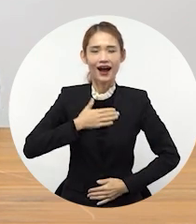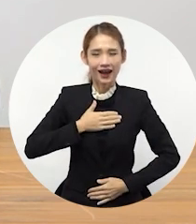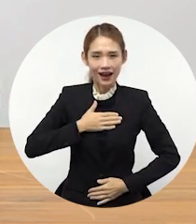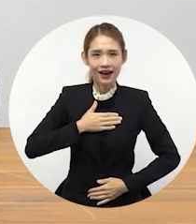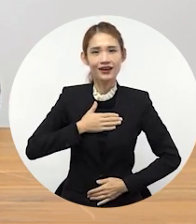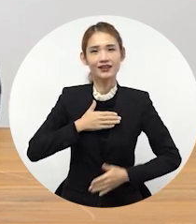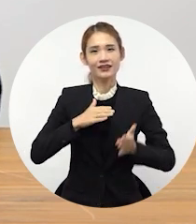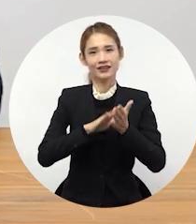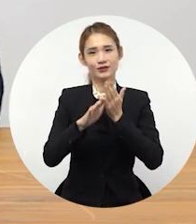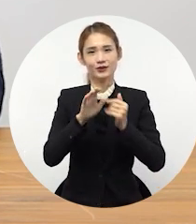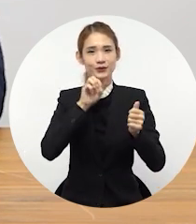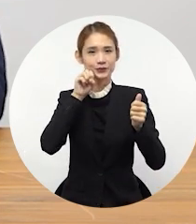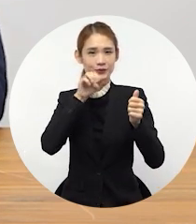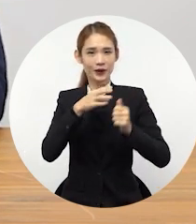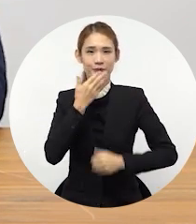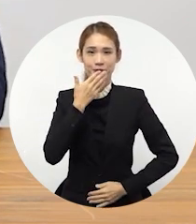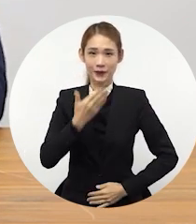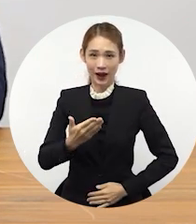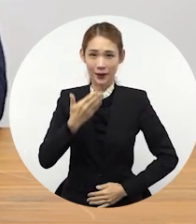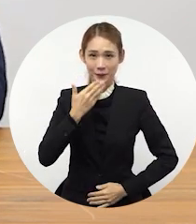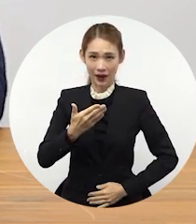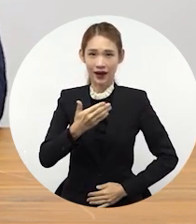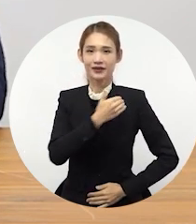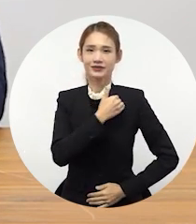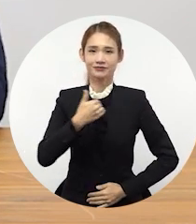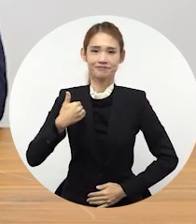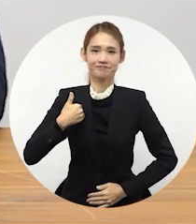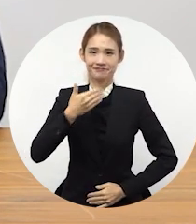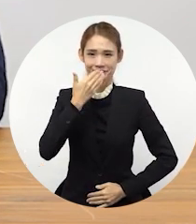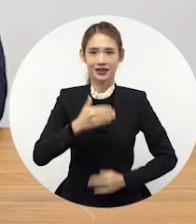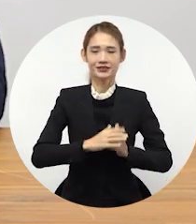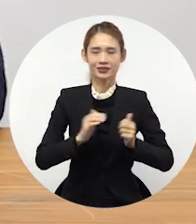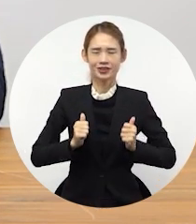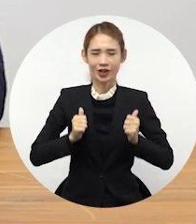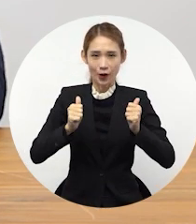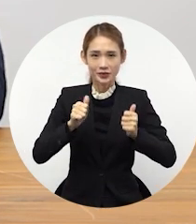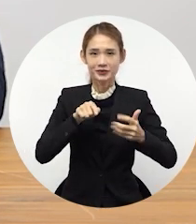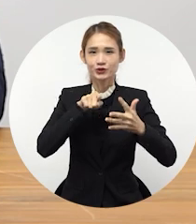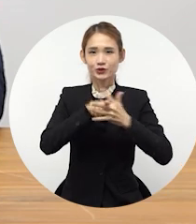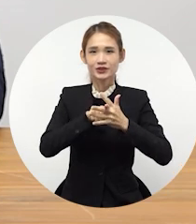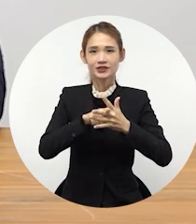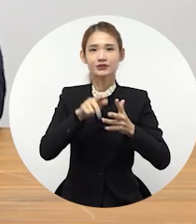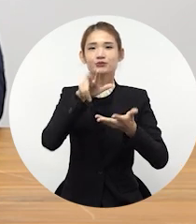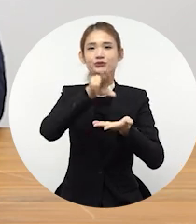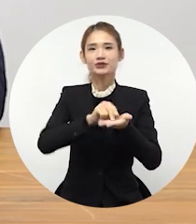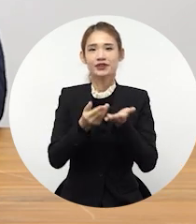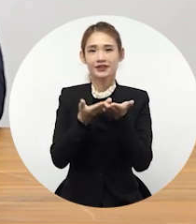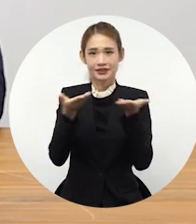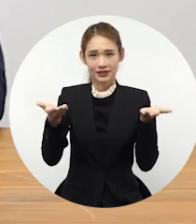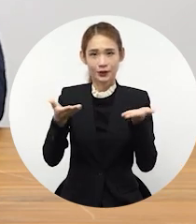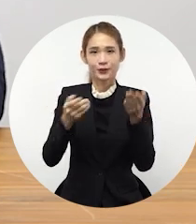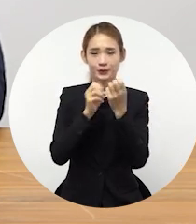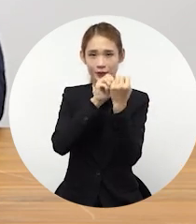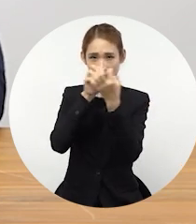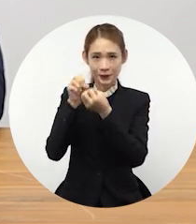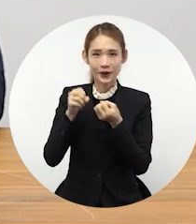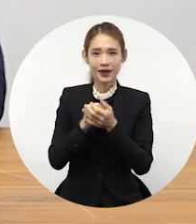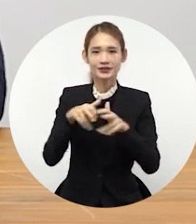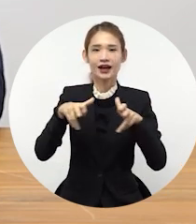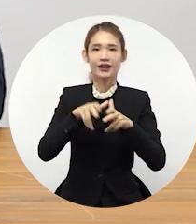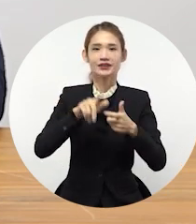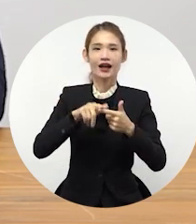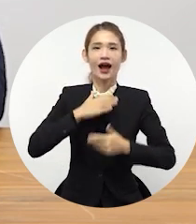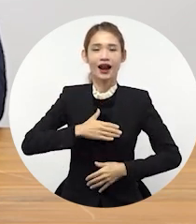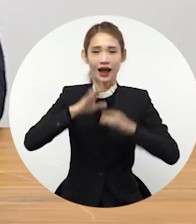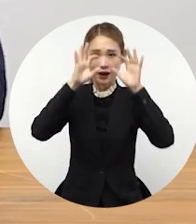잘 알아 라고 어디 가서 이렇게 얘기하실 수 있을 만큼 맞습니다. 열심히 퀴즈 드리고 말씀 나누면서 장애에 대해서